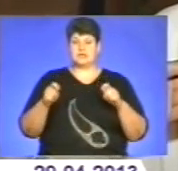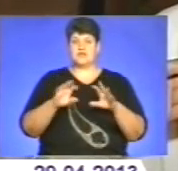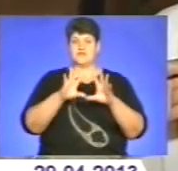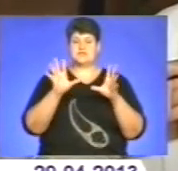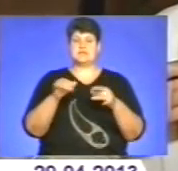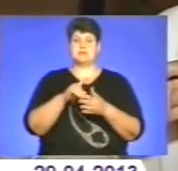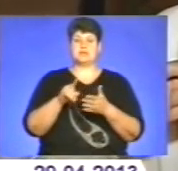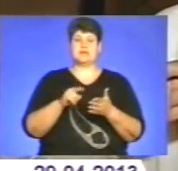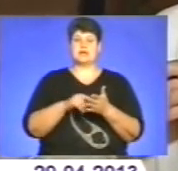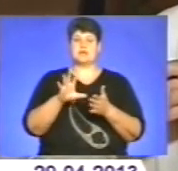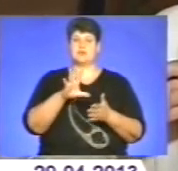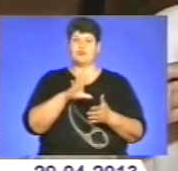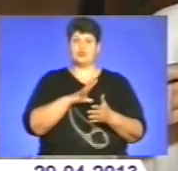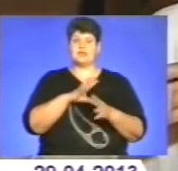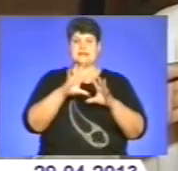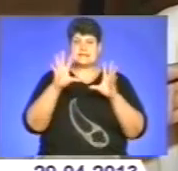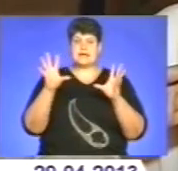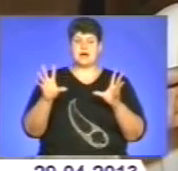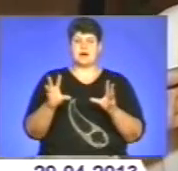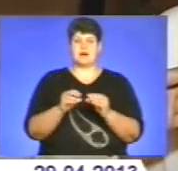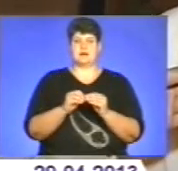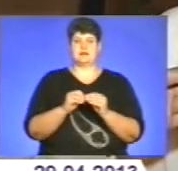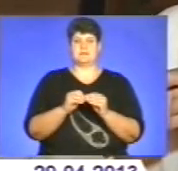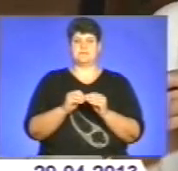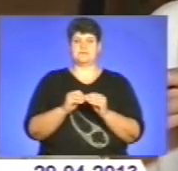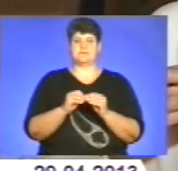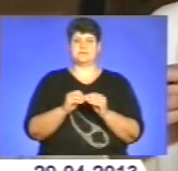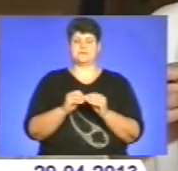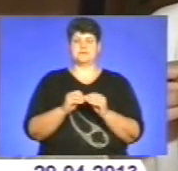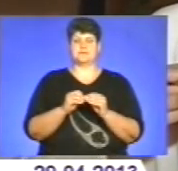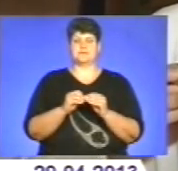були такі загальні, що тут більше